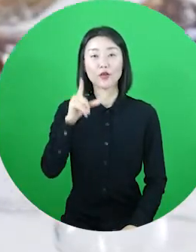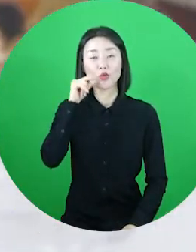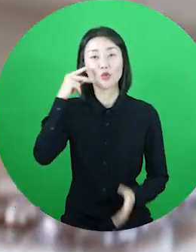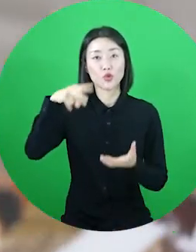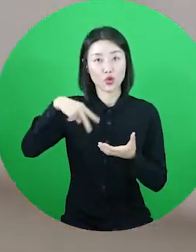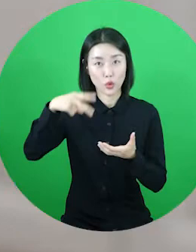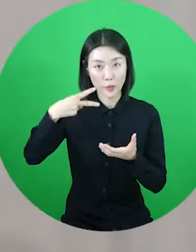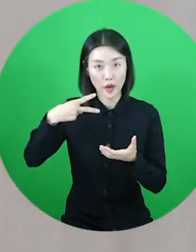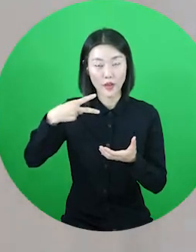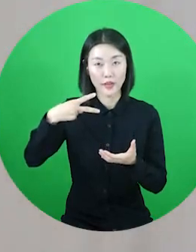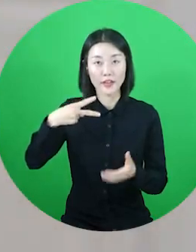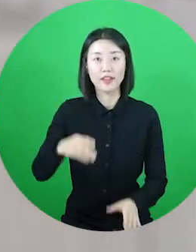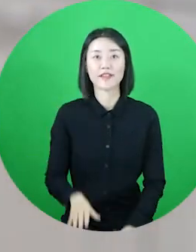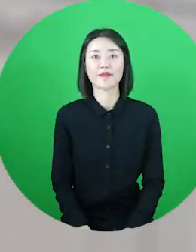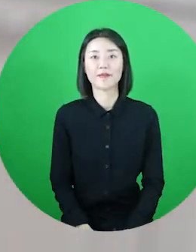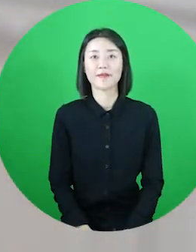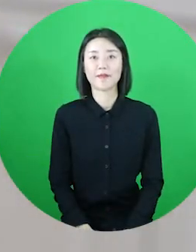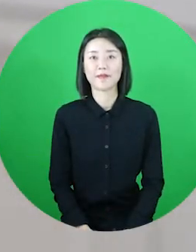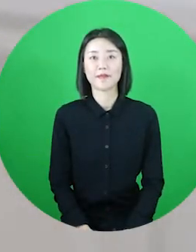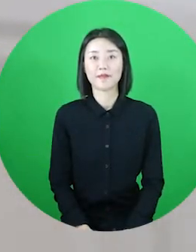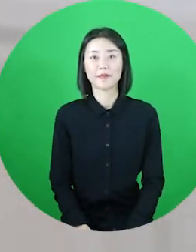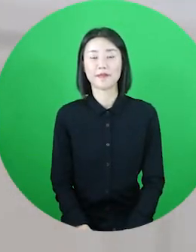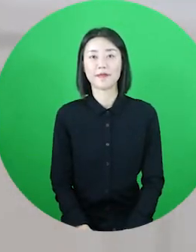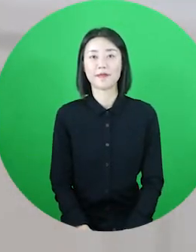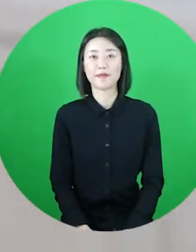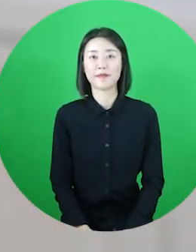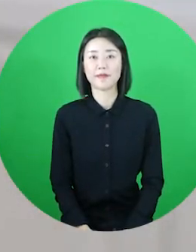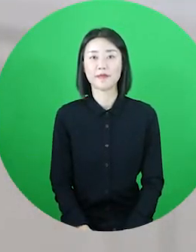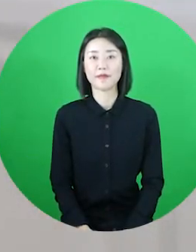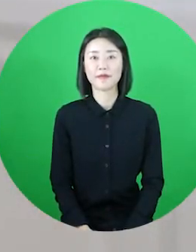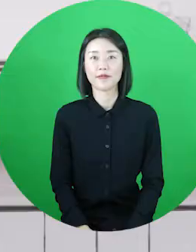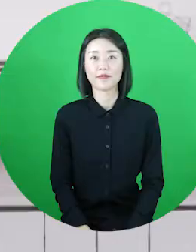우동면, 우동면,